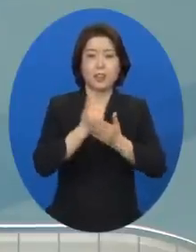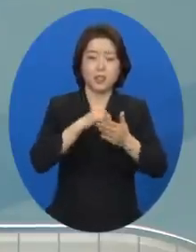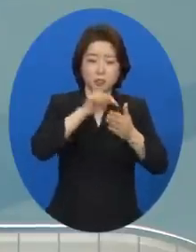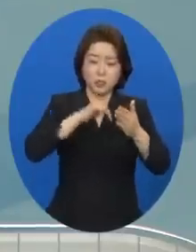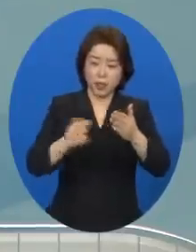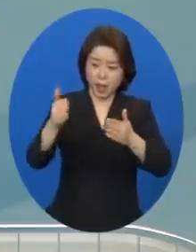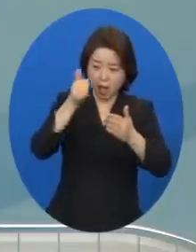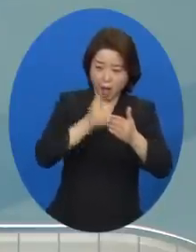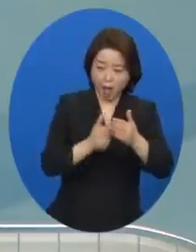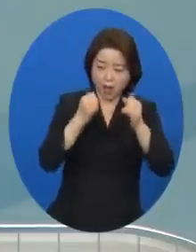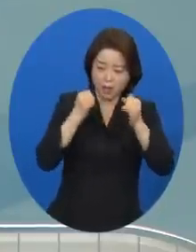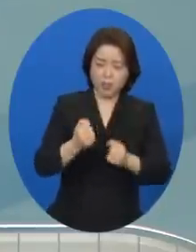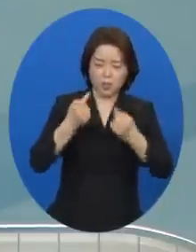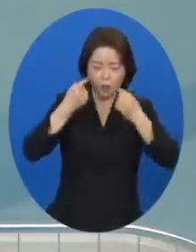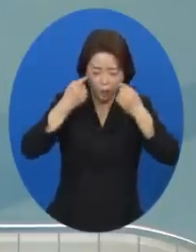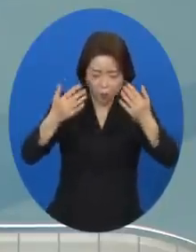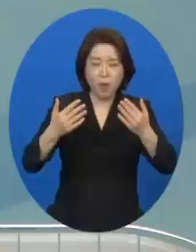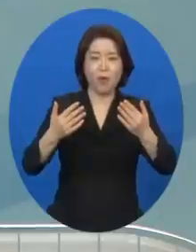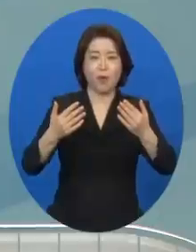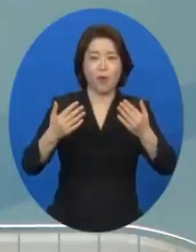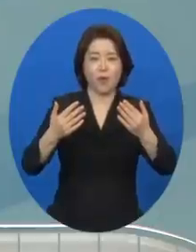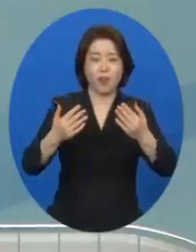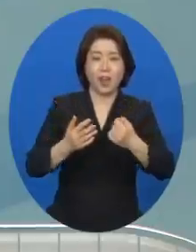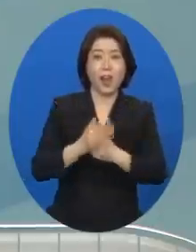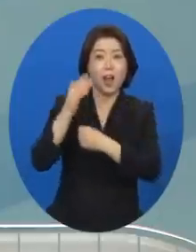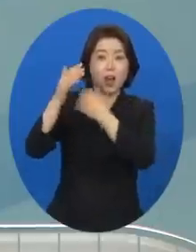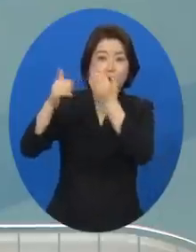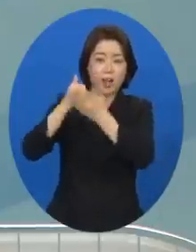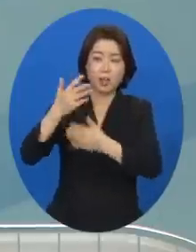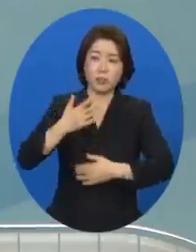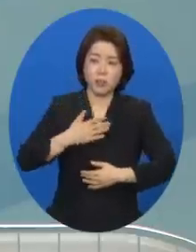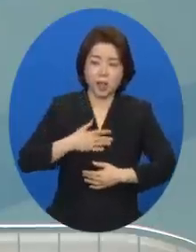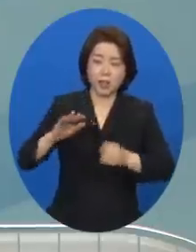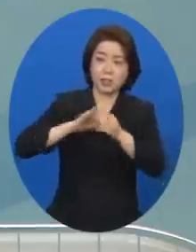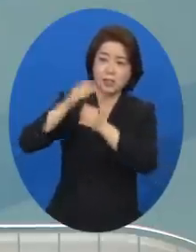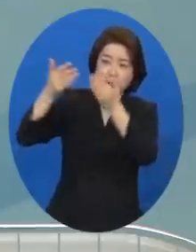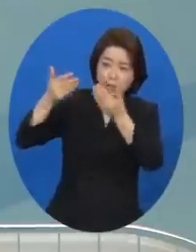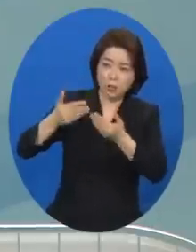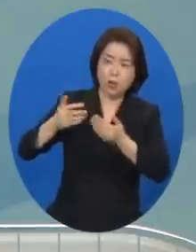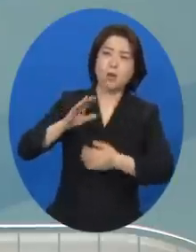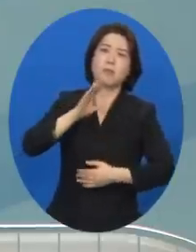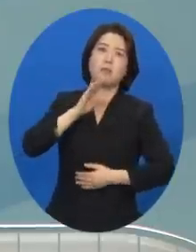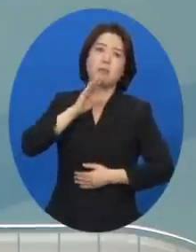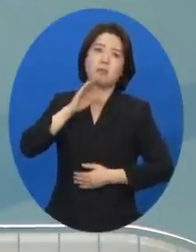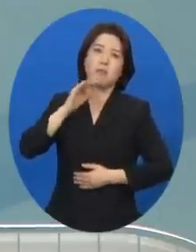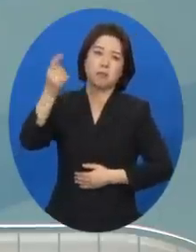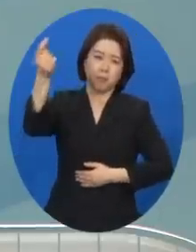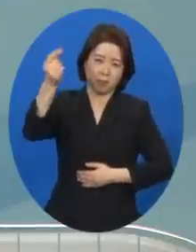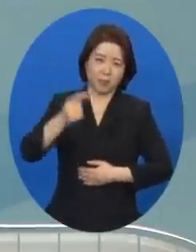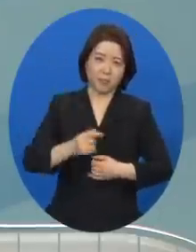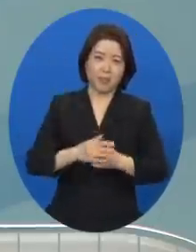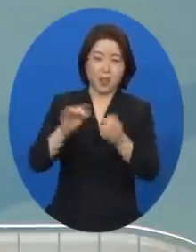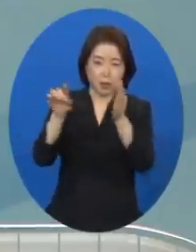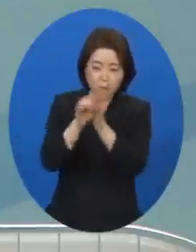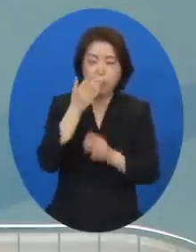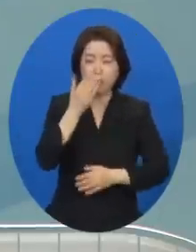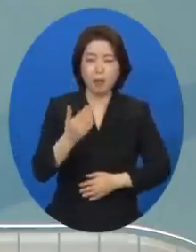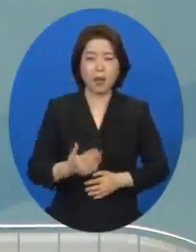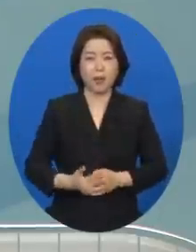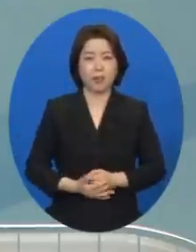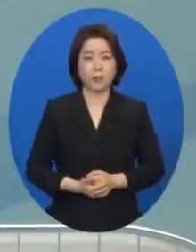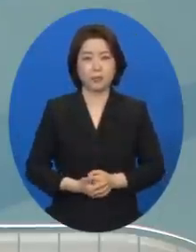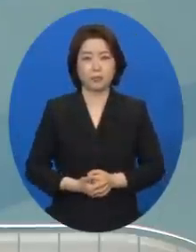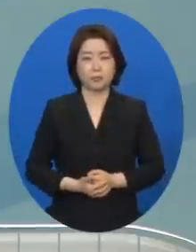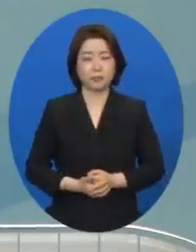계신 게 너무 분명해 지니까 하나님의 나를 사랑하시는 것이 만날 믿어지는 것